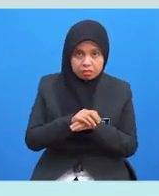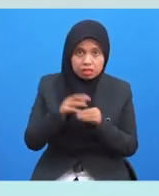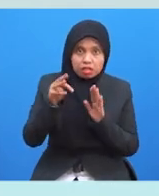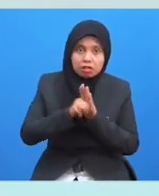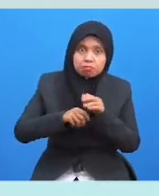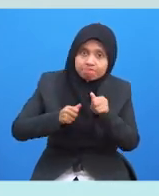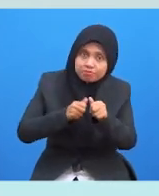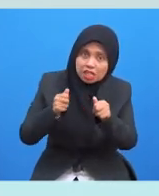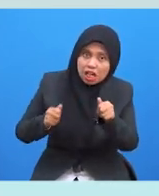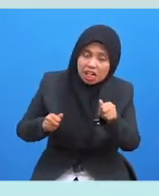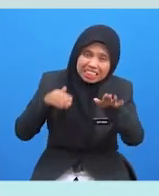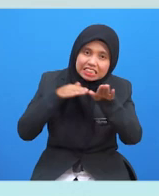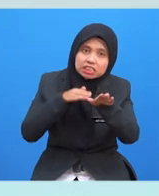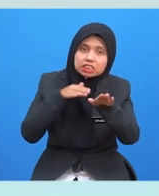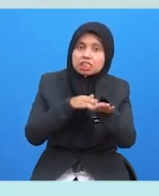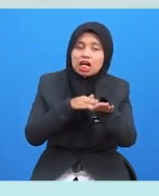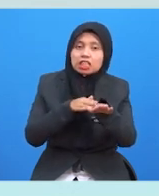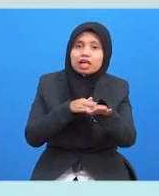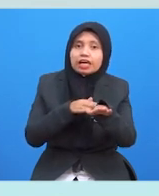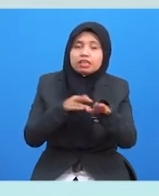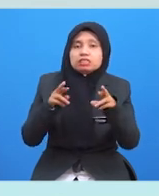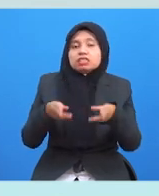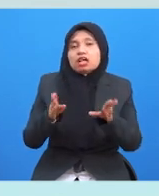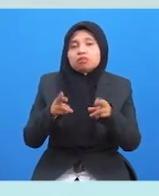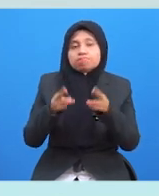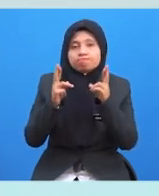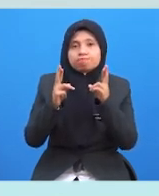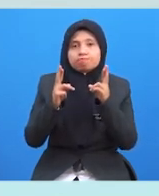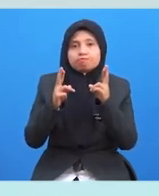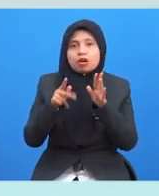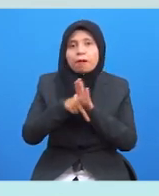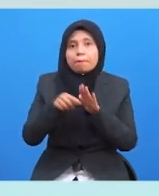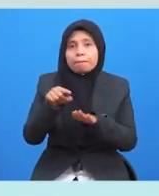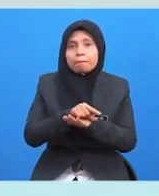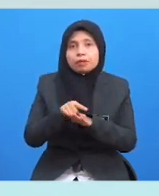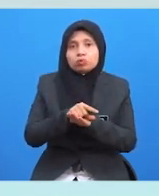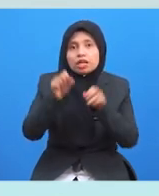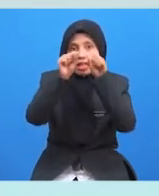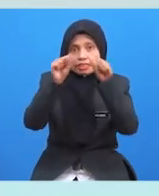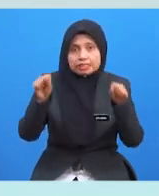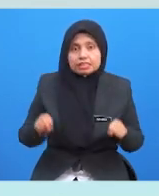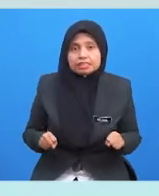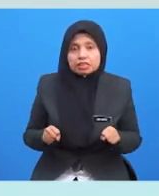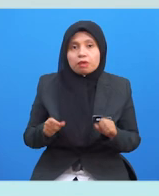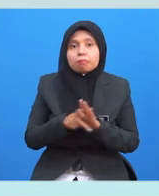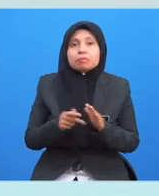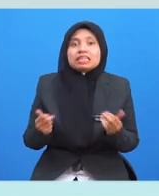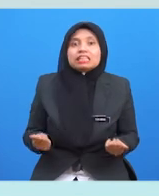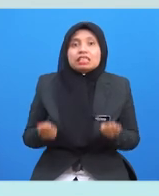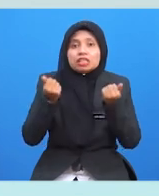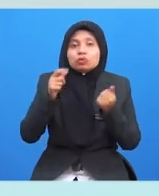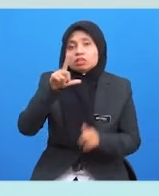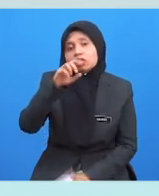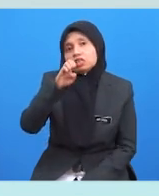ialah mengelakkan kesesakan lalu lintas. Penggunaan sistem pengangkutan